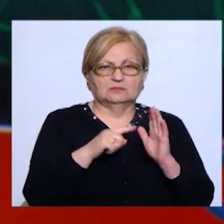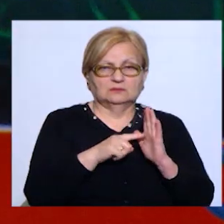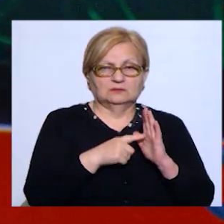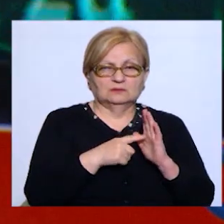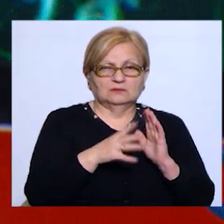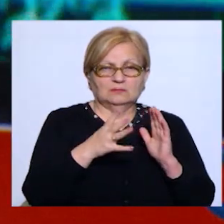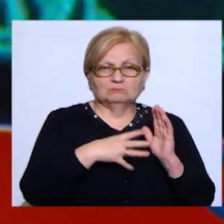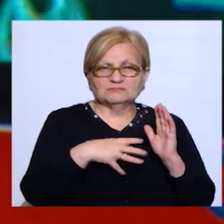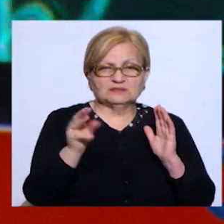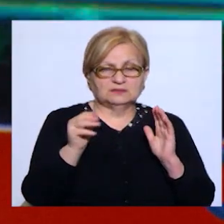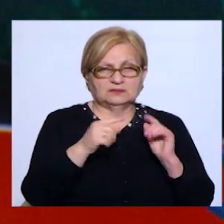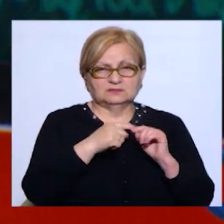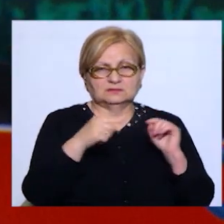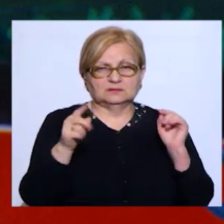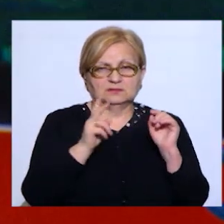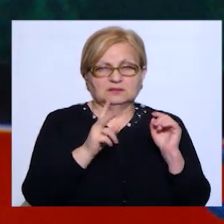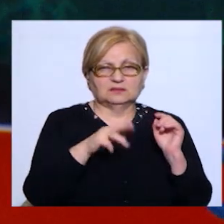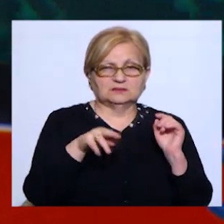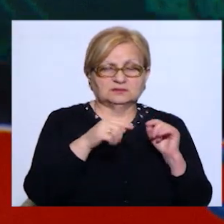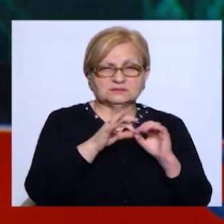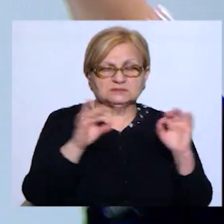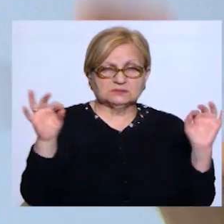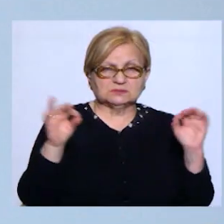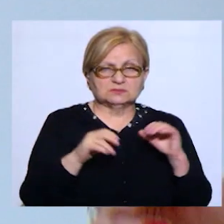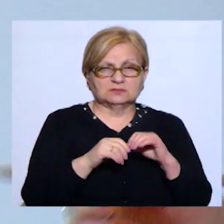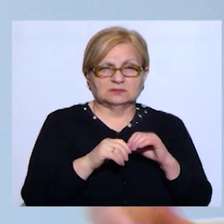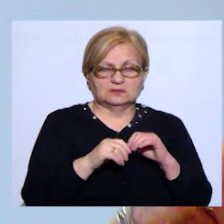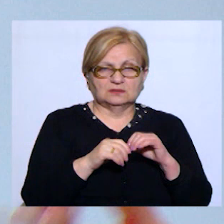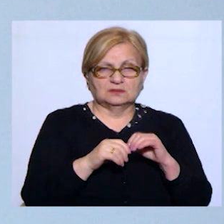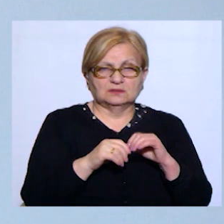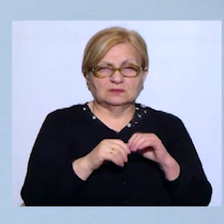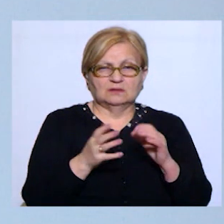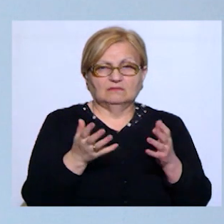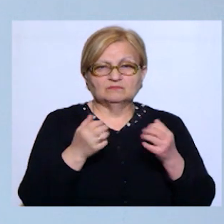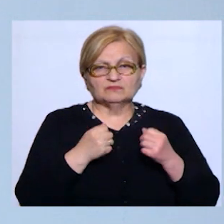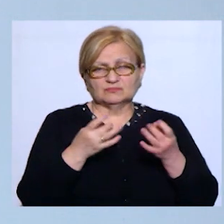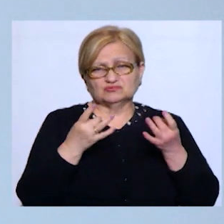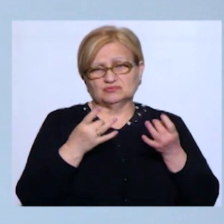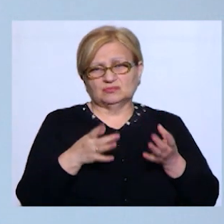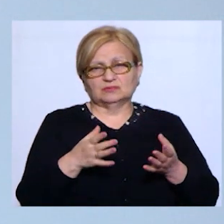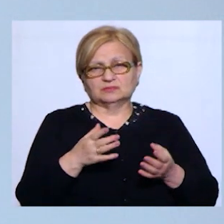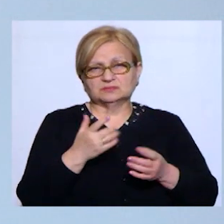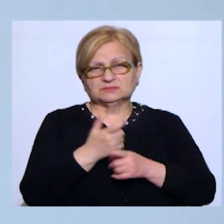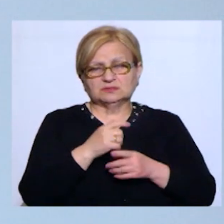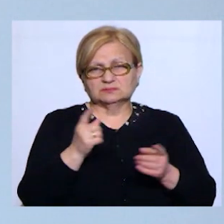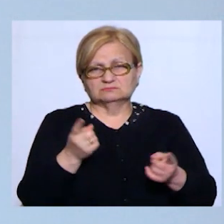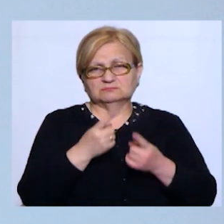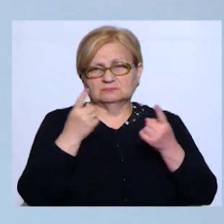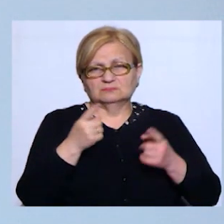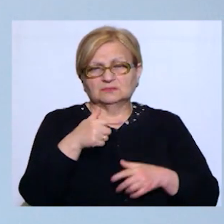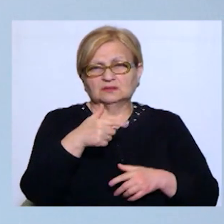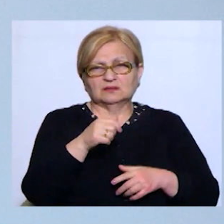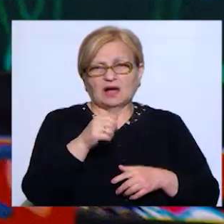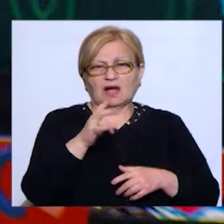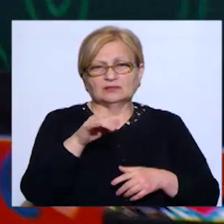გავამრავლოთ მთლიანი, აი ესე იგი კადე მონაკვეთის სიგრძეზე. უკვე ნახეთ, მივიღეთ ჩვეულებრივი ძალიან მარტივი განტოლება, რომლის